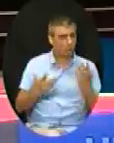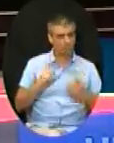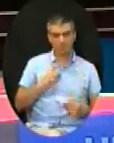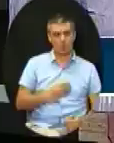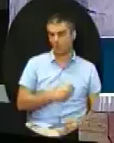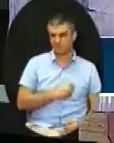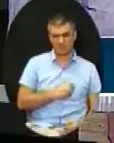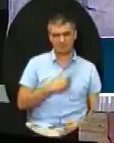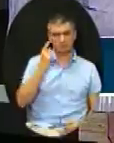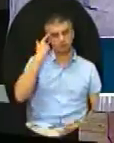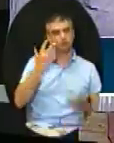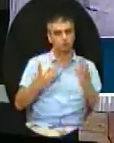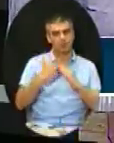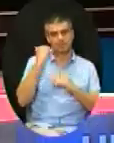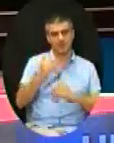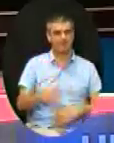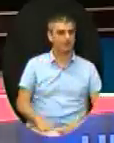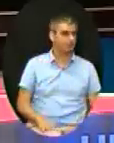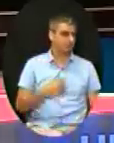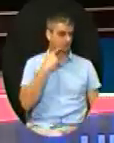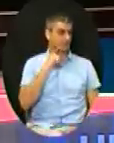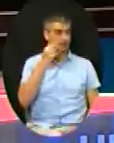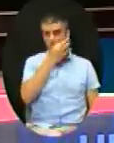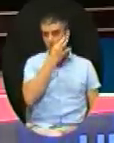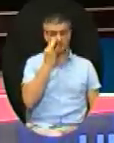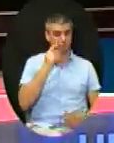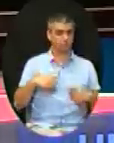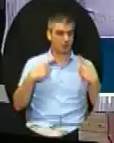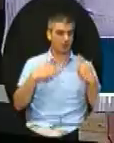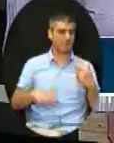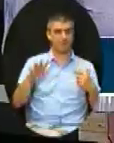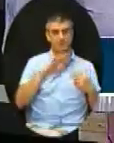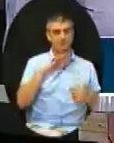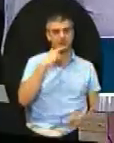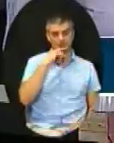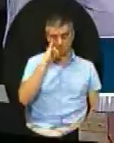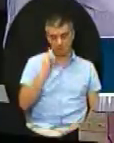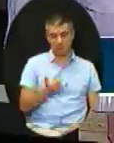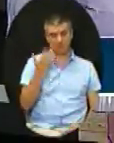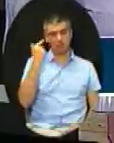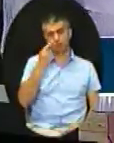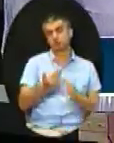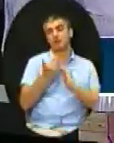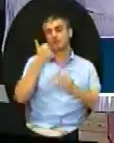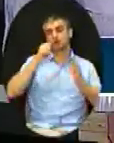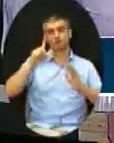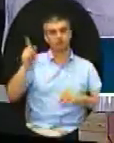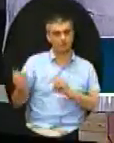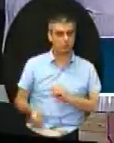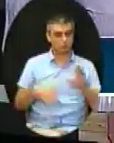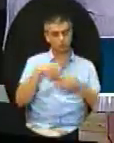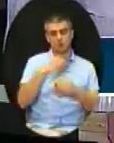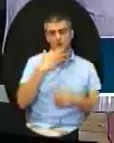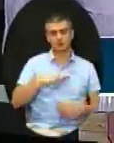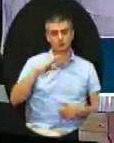לא הומניטריים, יש פה שיקולים מעבר לזה. אז קודם כל, הבדואים שחיים במרחב מעלה אדומים אכן היו שם מלפני 67, הם גורשו מתוך